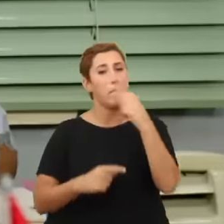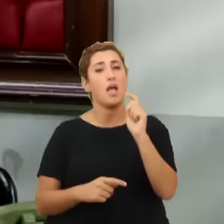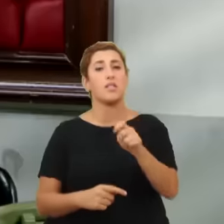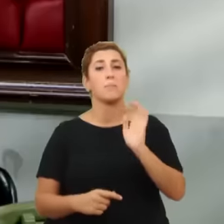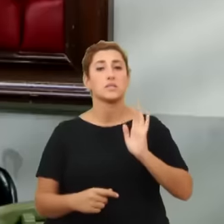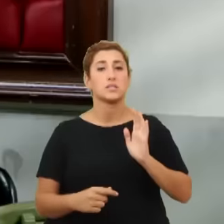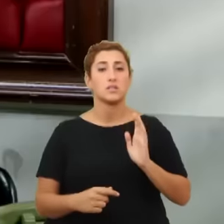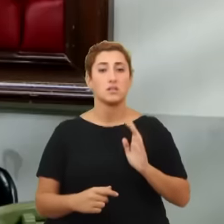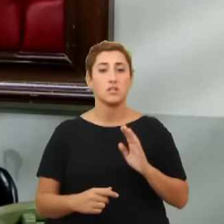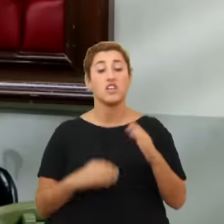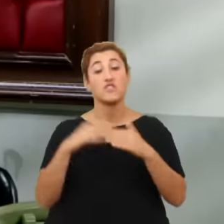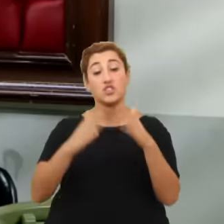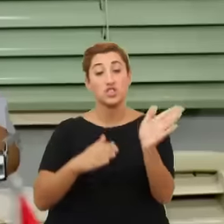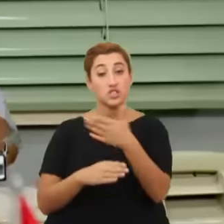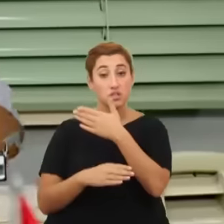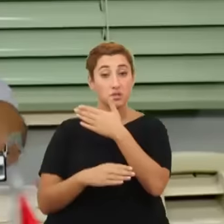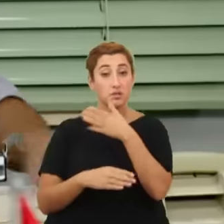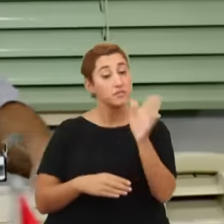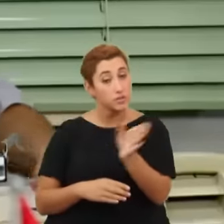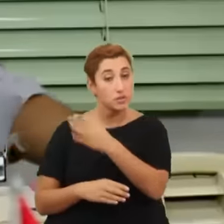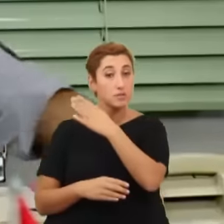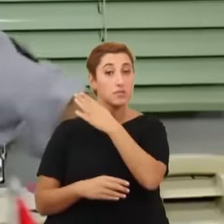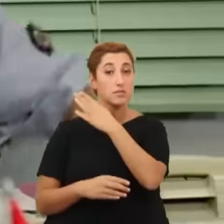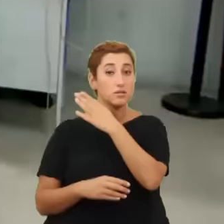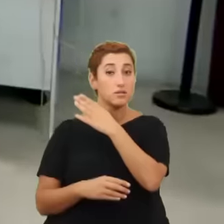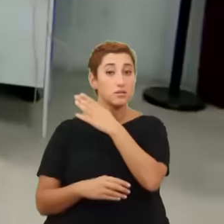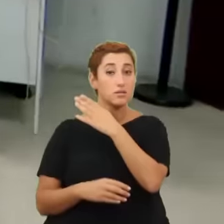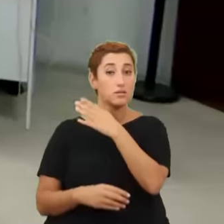ya. Çık sen. Çık.